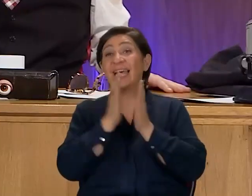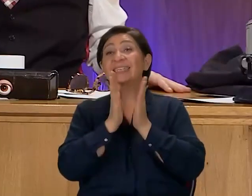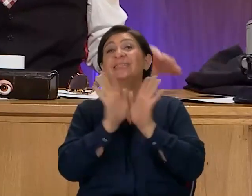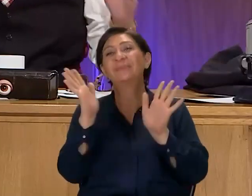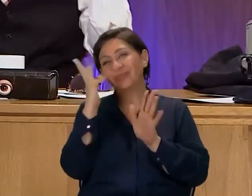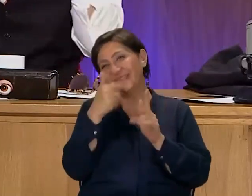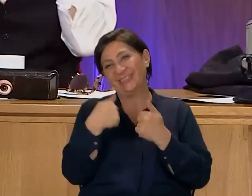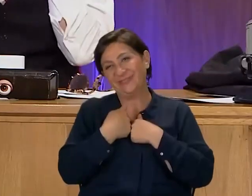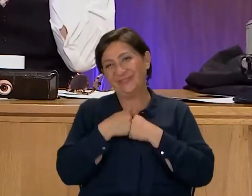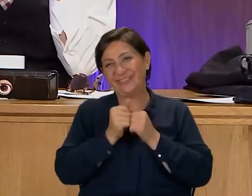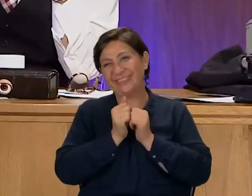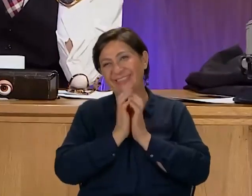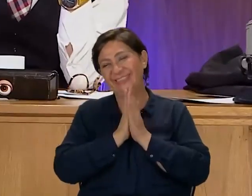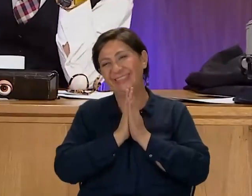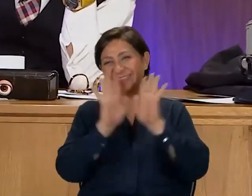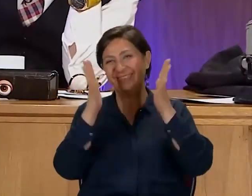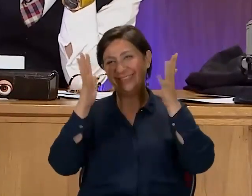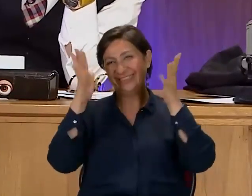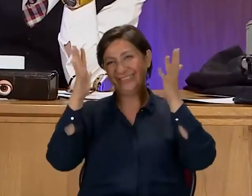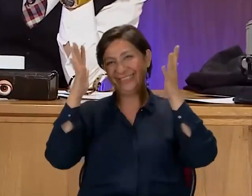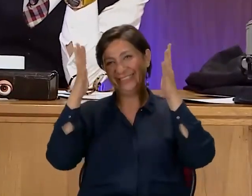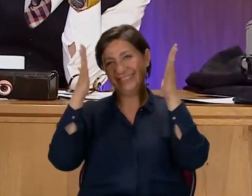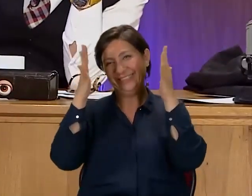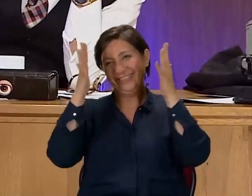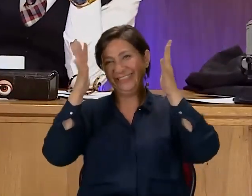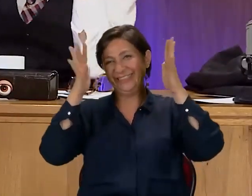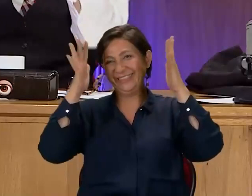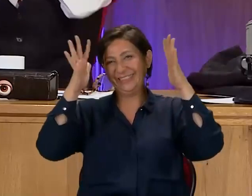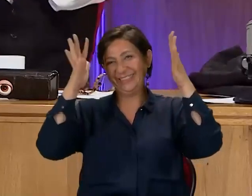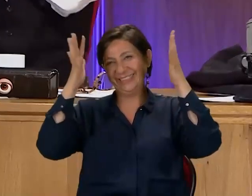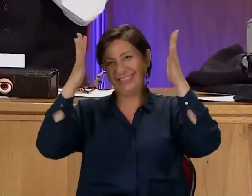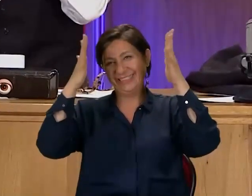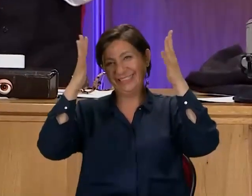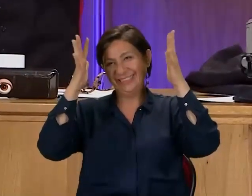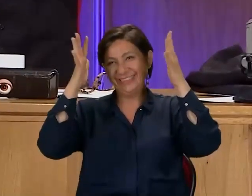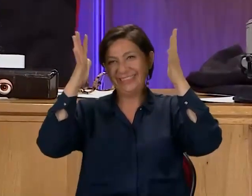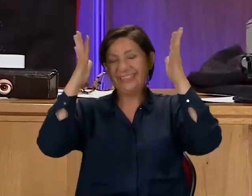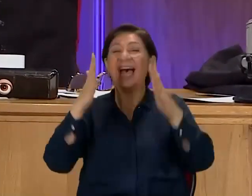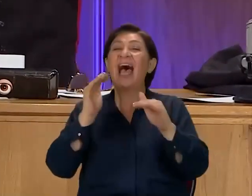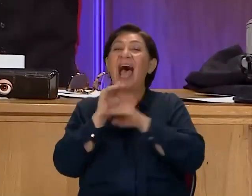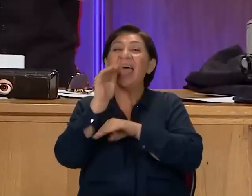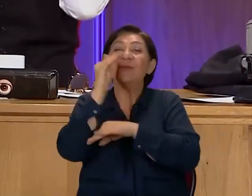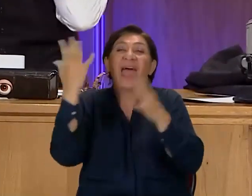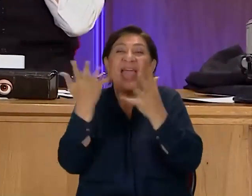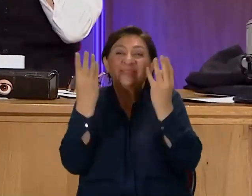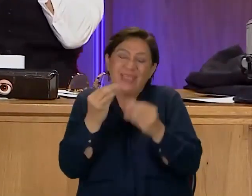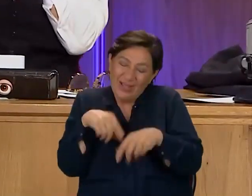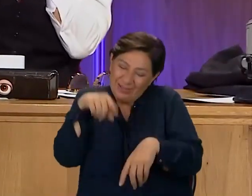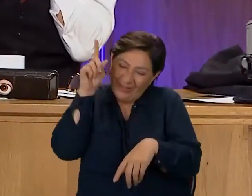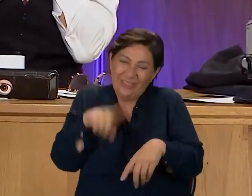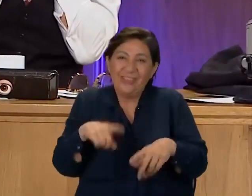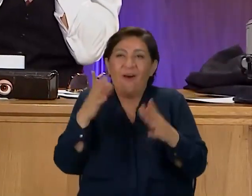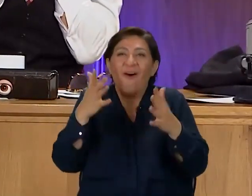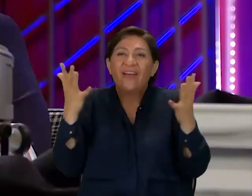Çok utanırım. Bence alkışlayın ya. Ağlayabilirim. Gerçekten ağlayabilirim. Ağlayabilirim. Hayatımın en güzel günüydü. Yani